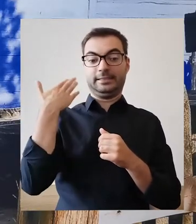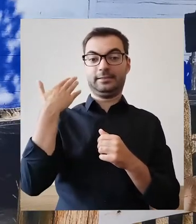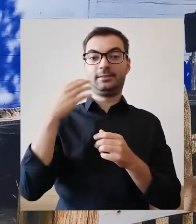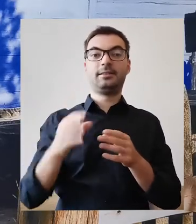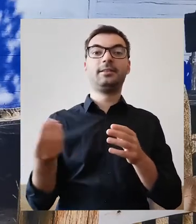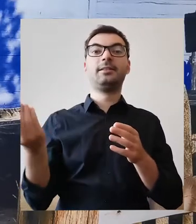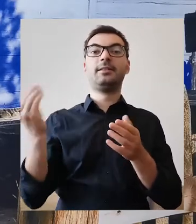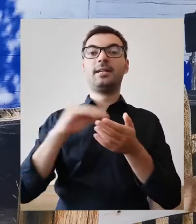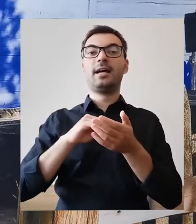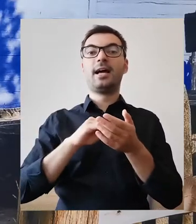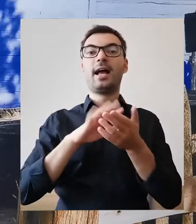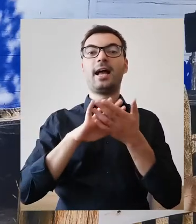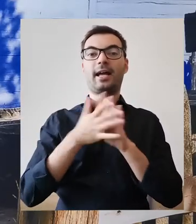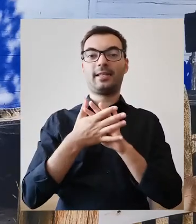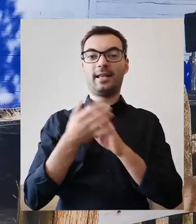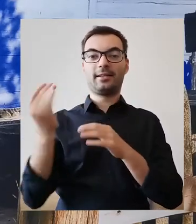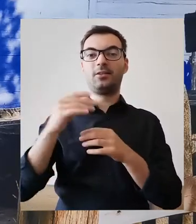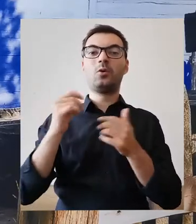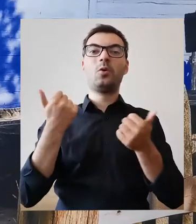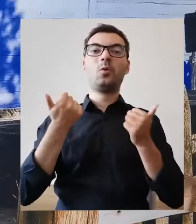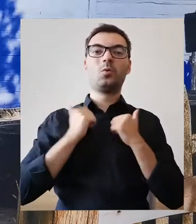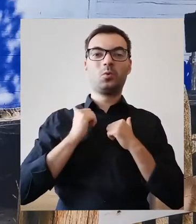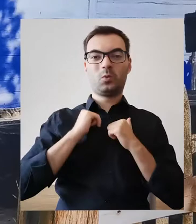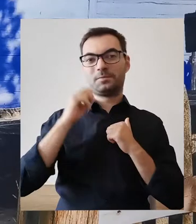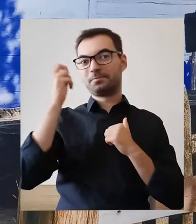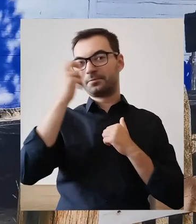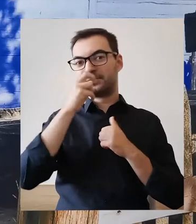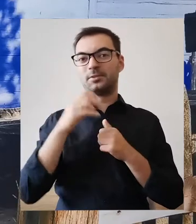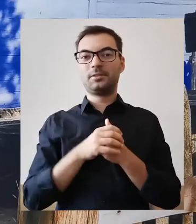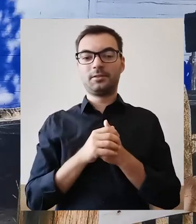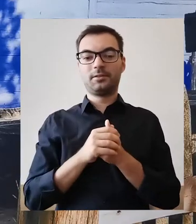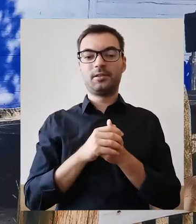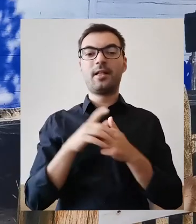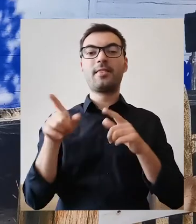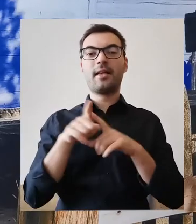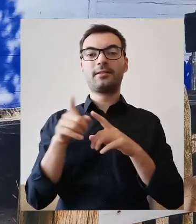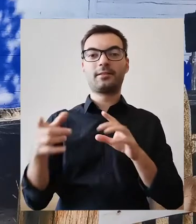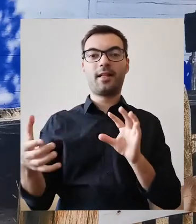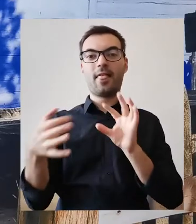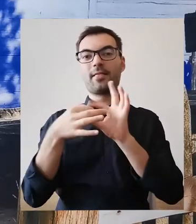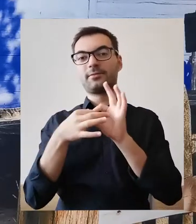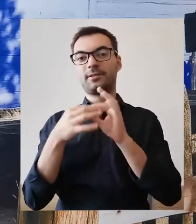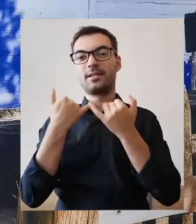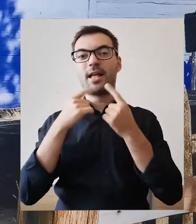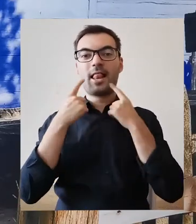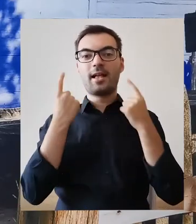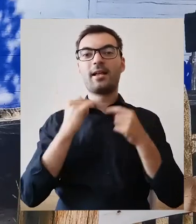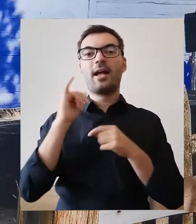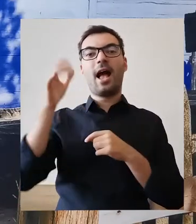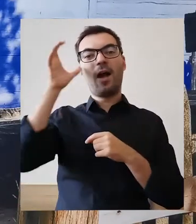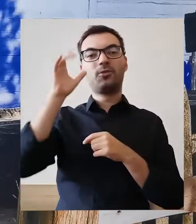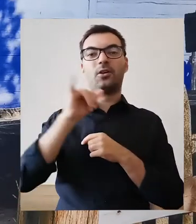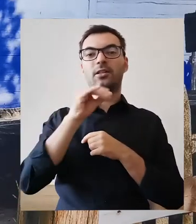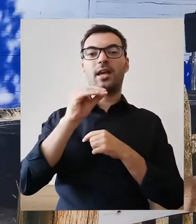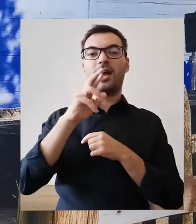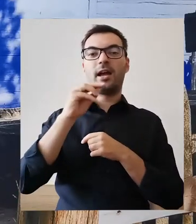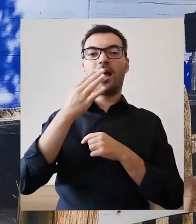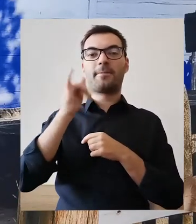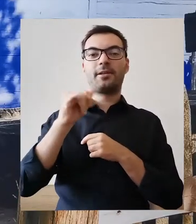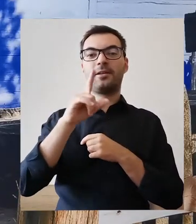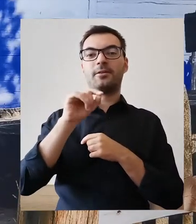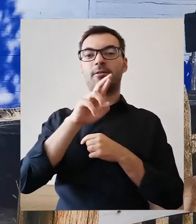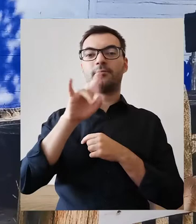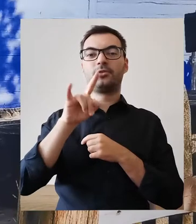miejski rynek jako turystyczna atrakcja i dołączył do innej legendy jeremiego przybory którego